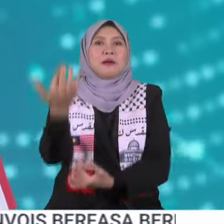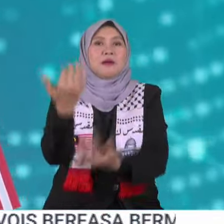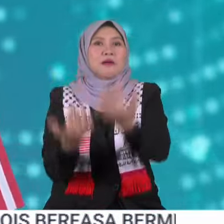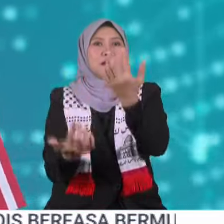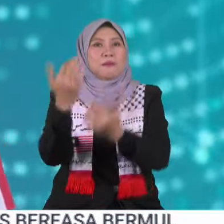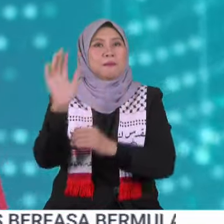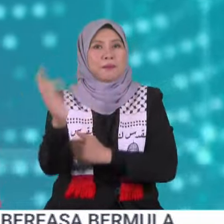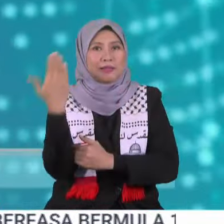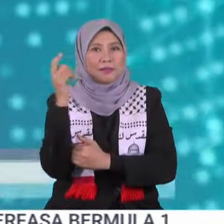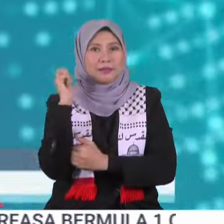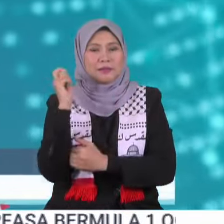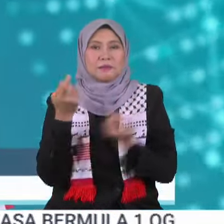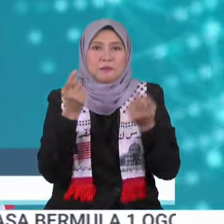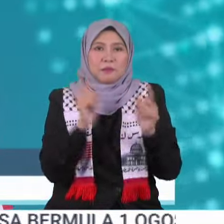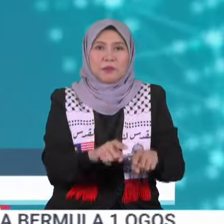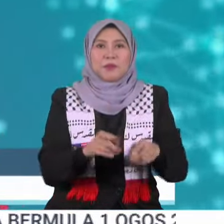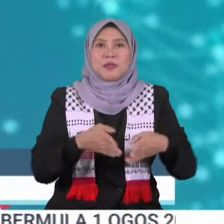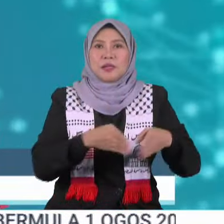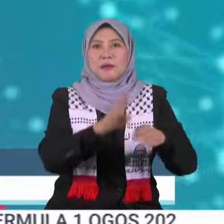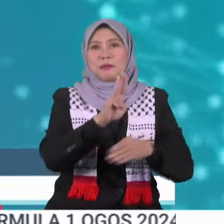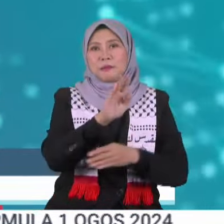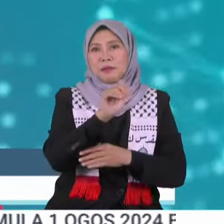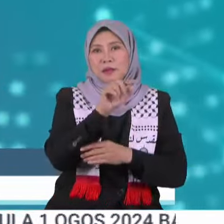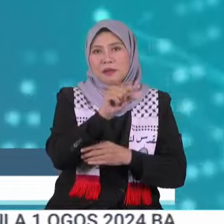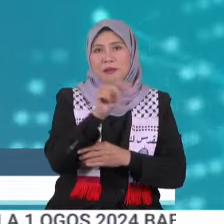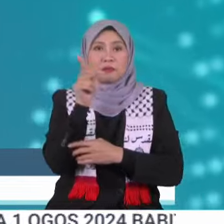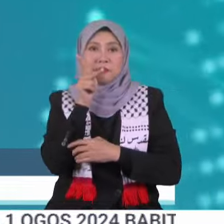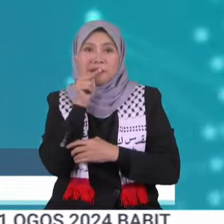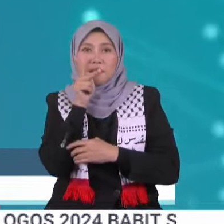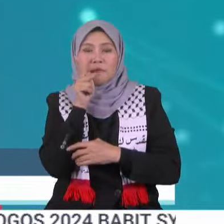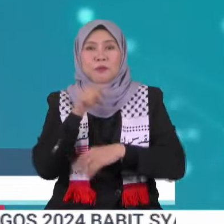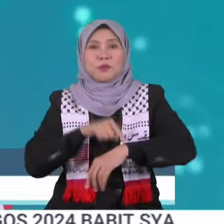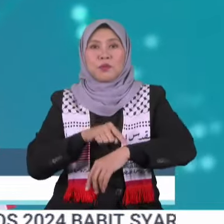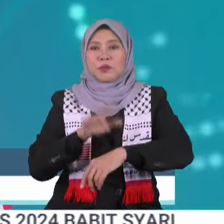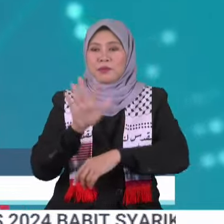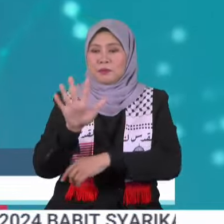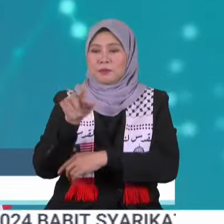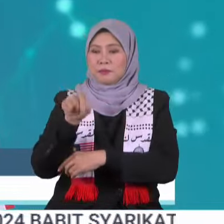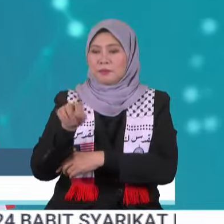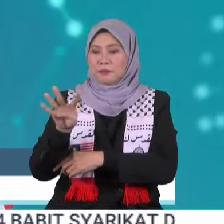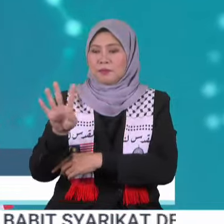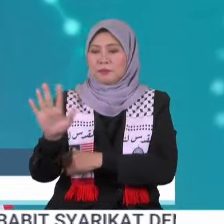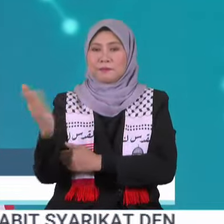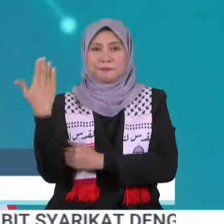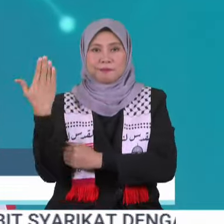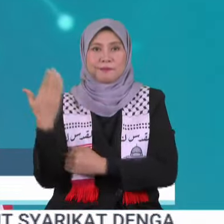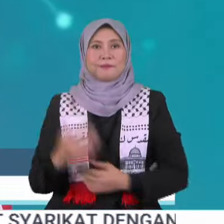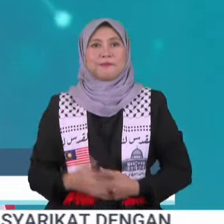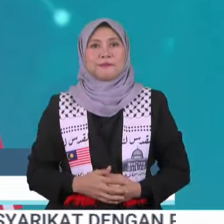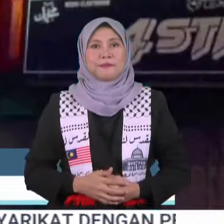tadi. Kebakaran berlaku di Jalan Baling Kuala Ketil, Baling, Kedah kira-kira pukul 5.45 pagi.